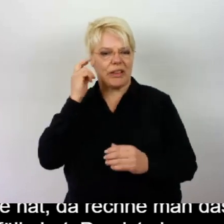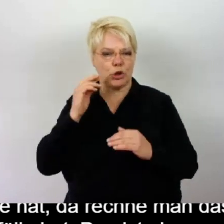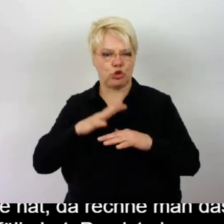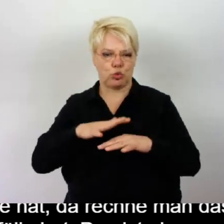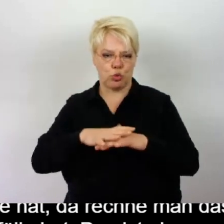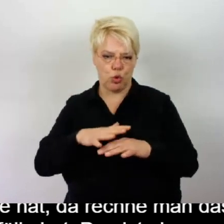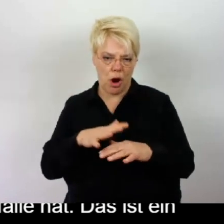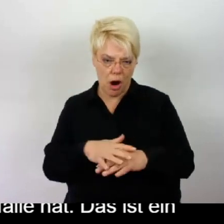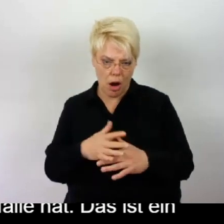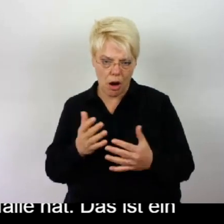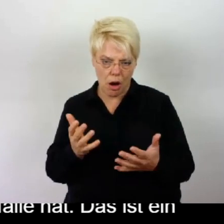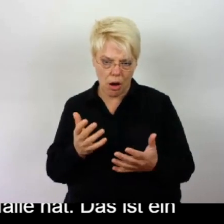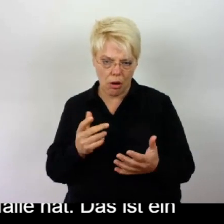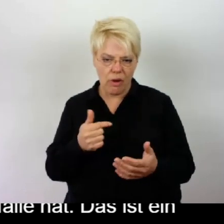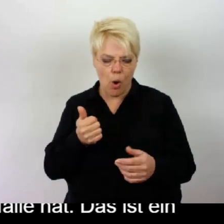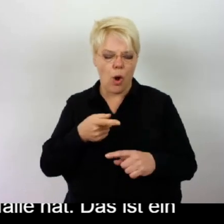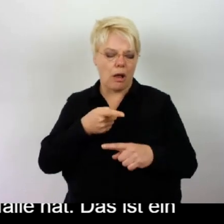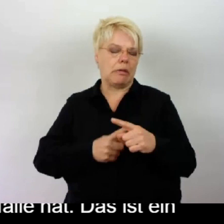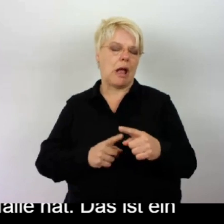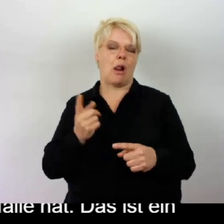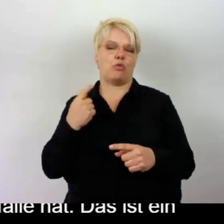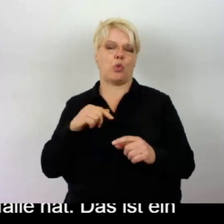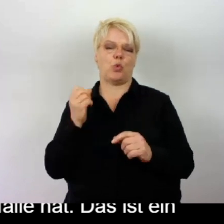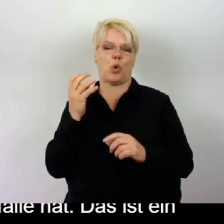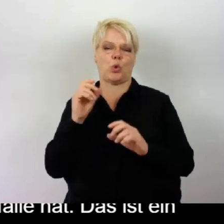Augenhöhe mit den Partnern der jeweiligen Szene.